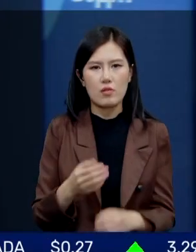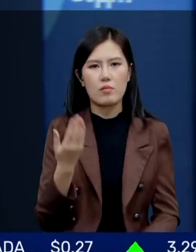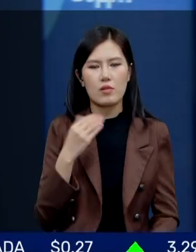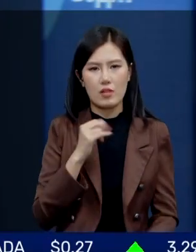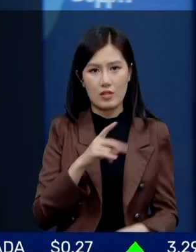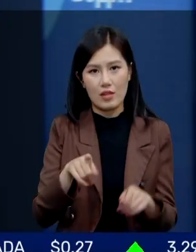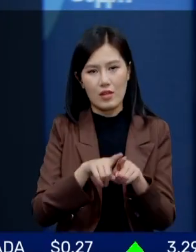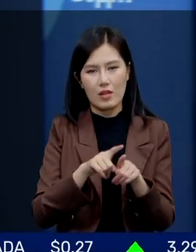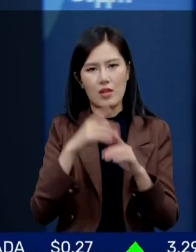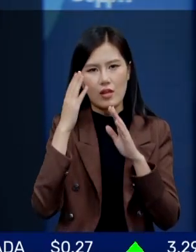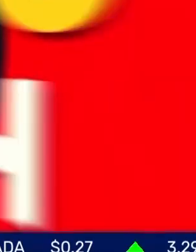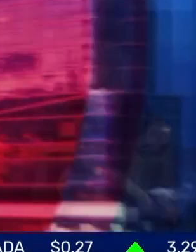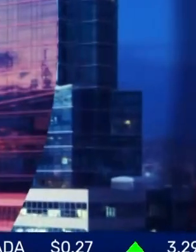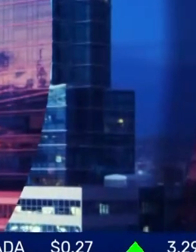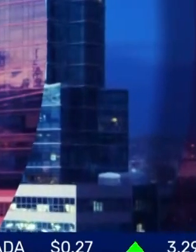менежментээр анхаарч ажилладаг.